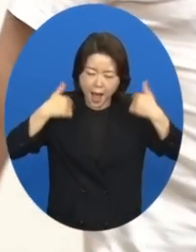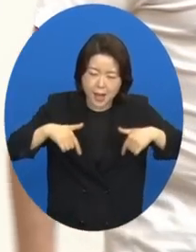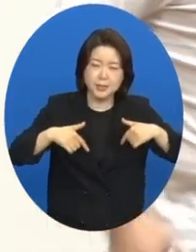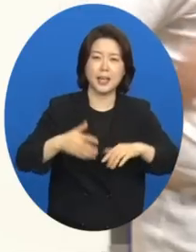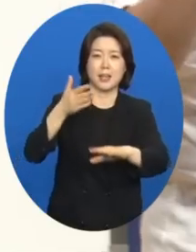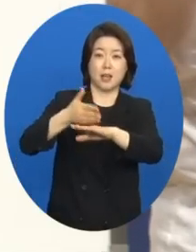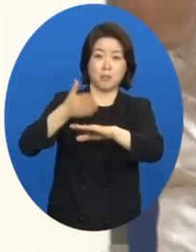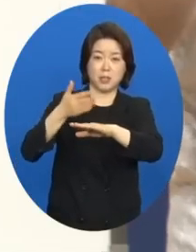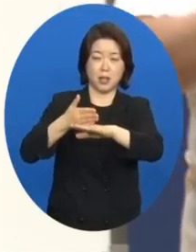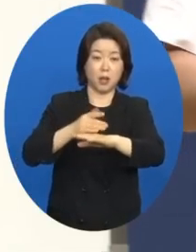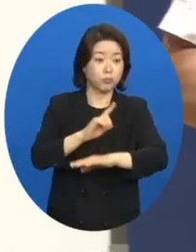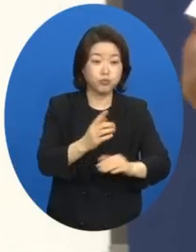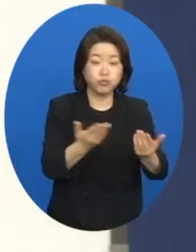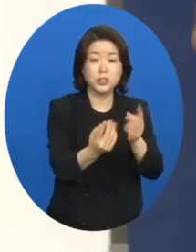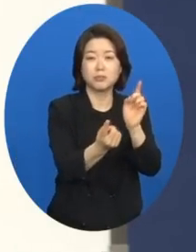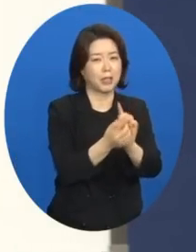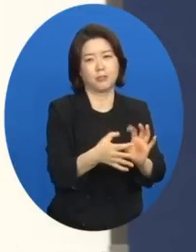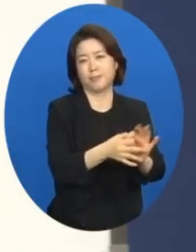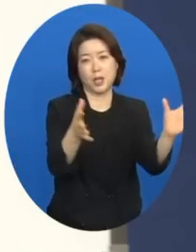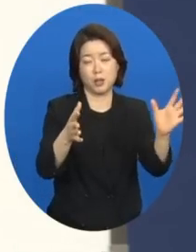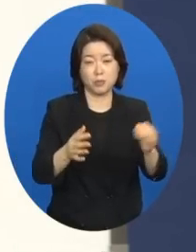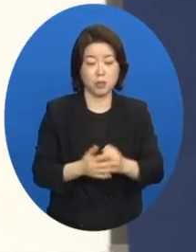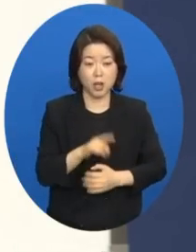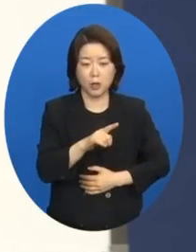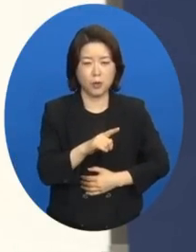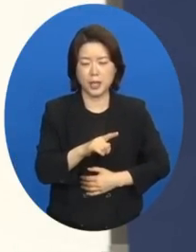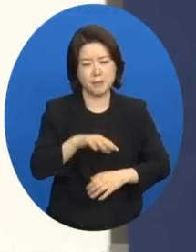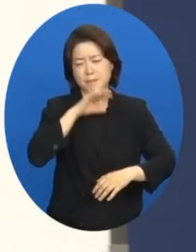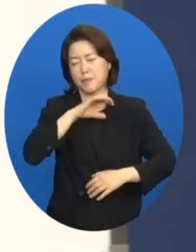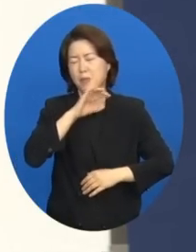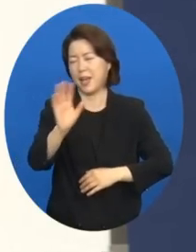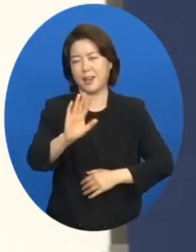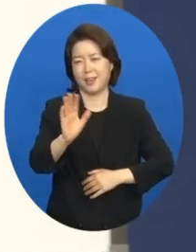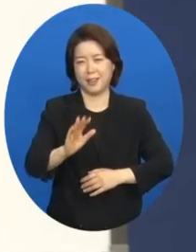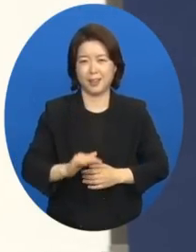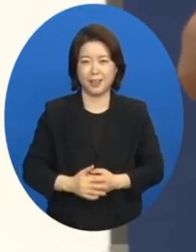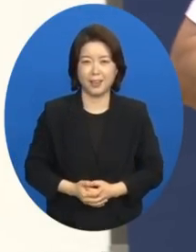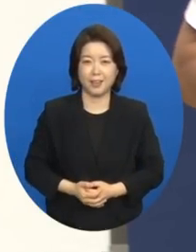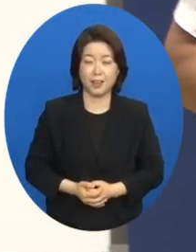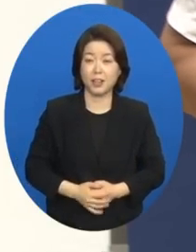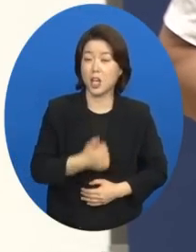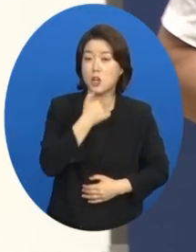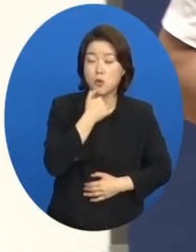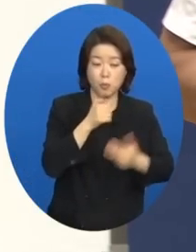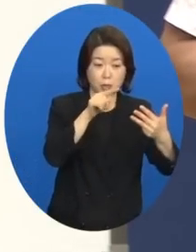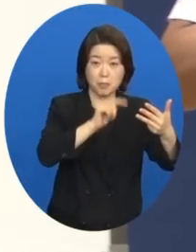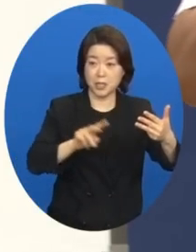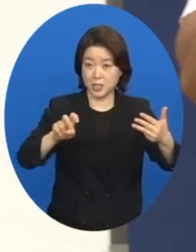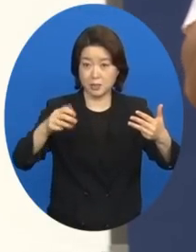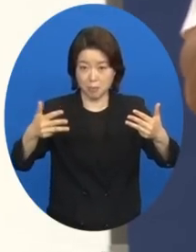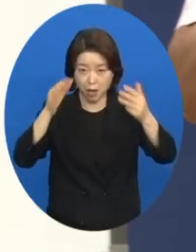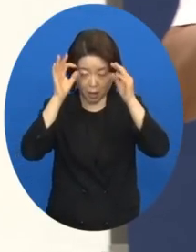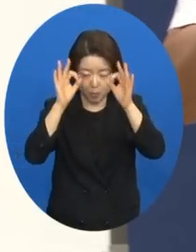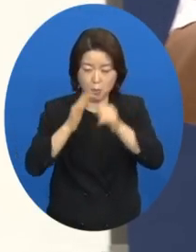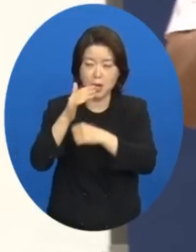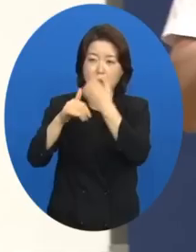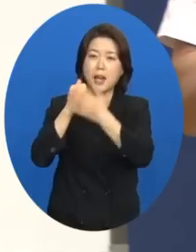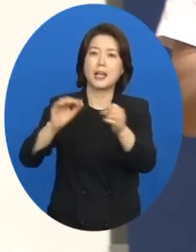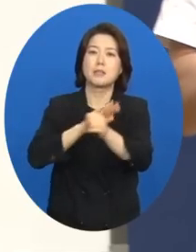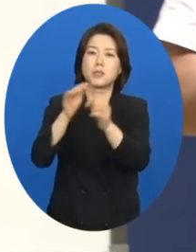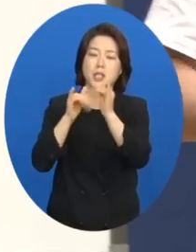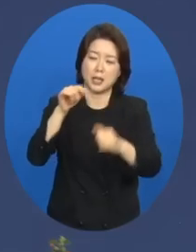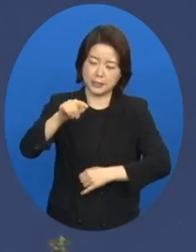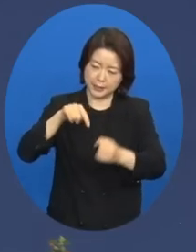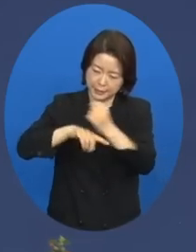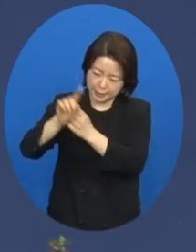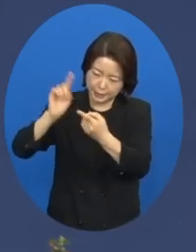만나든지 그 일에 뭐 다른 어떤 토달지 않고 로마서 8장 28절에 하나님을 사랑하는 자고 그